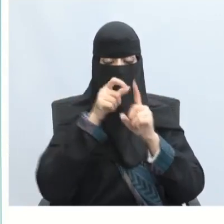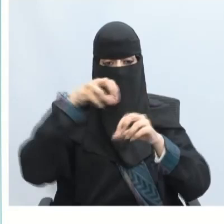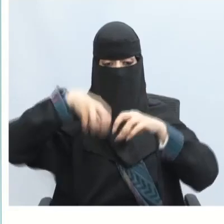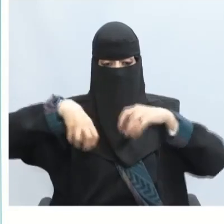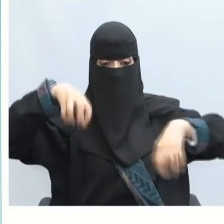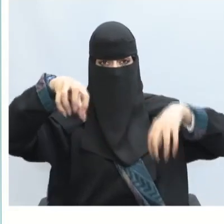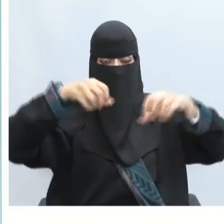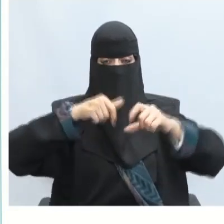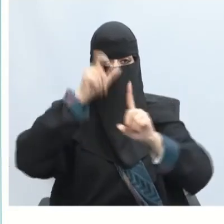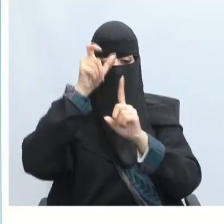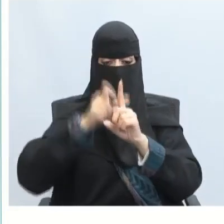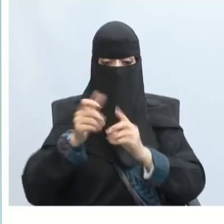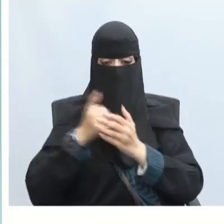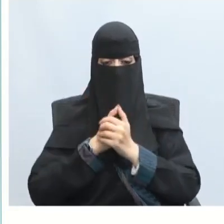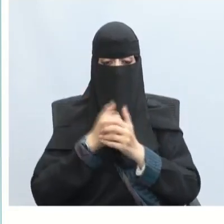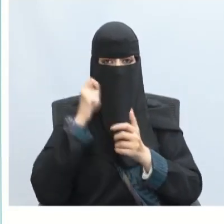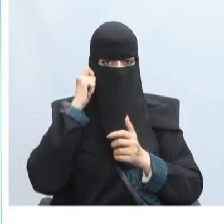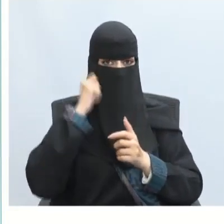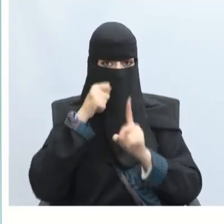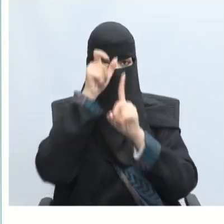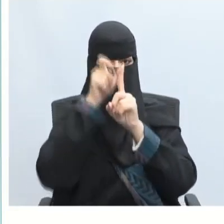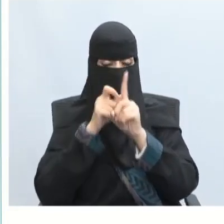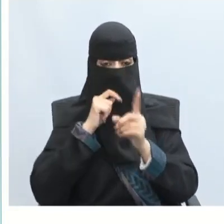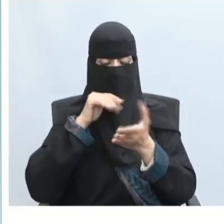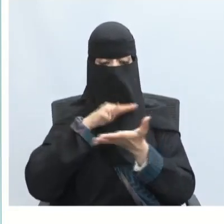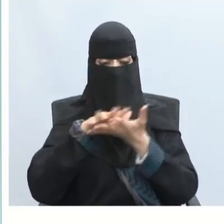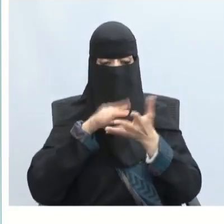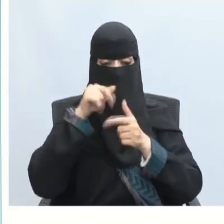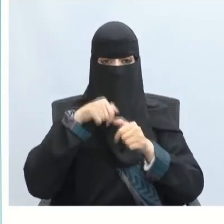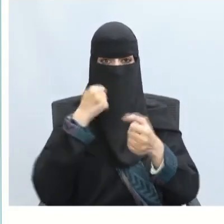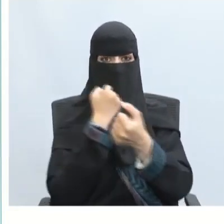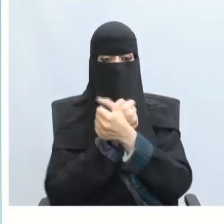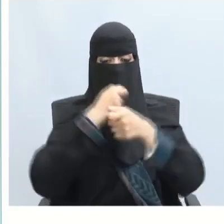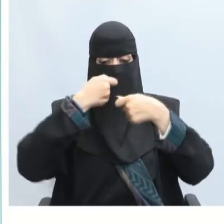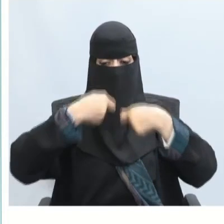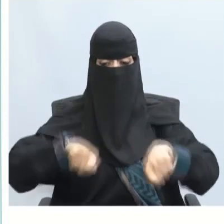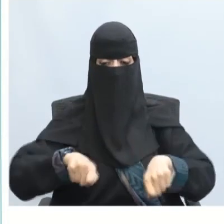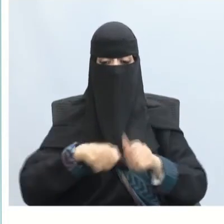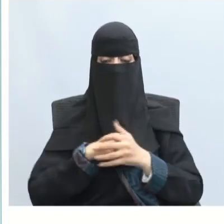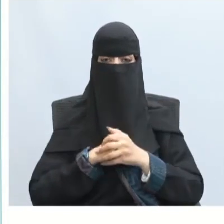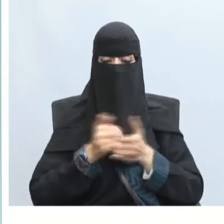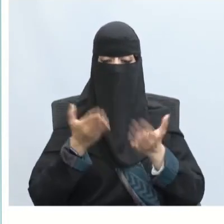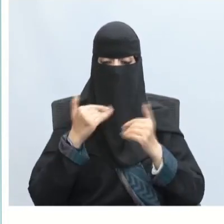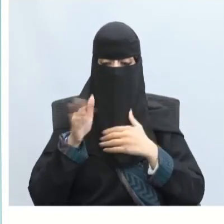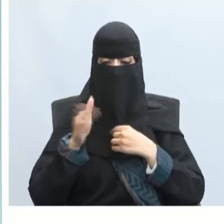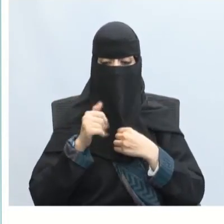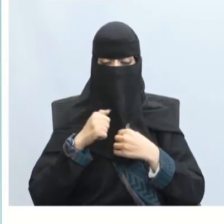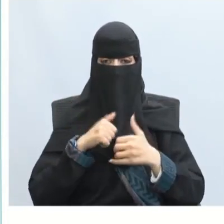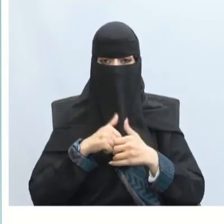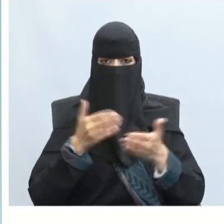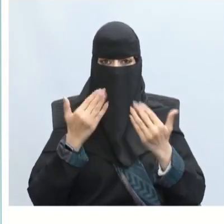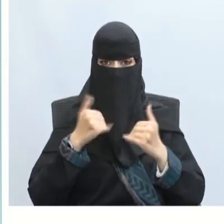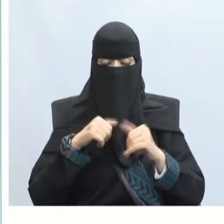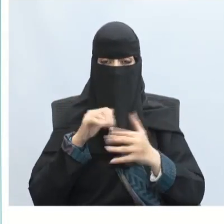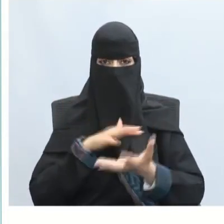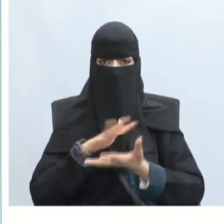العامه حمايه الجوانب الشخصيه ومعاقبه المخالفين بالسجن والغرامه الماليه